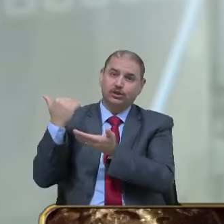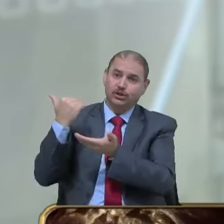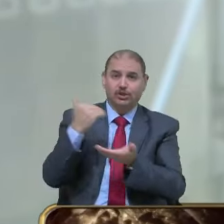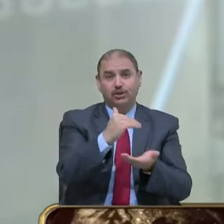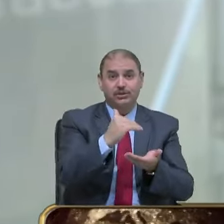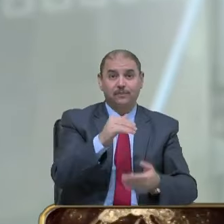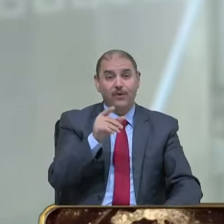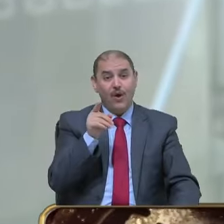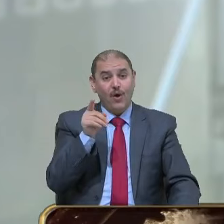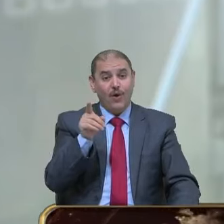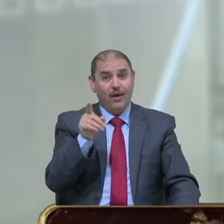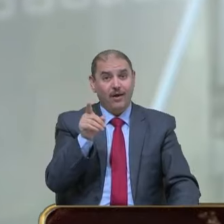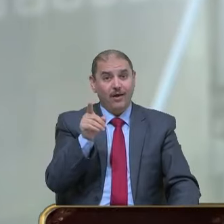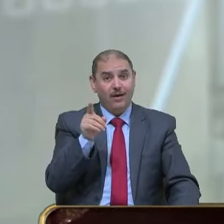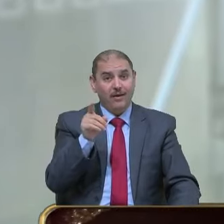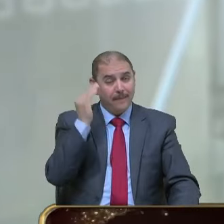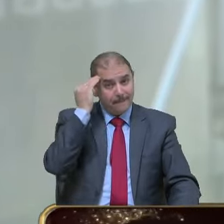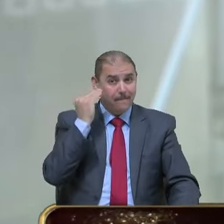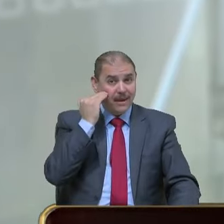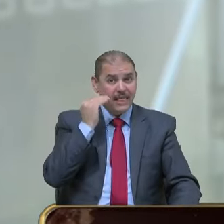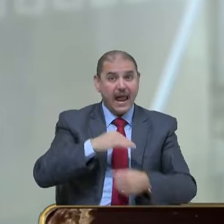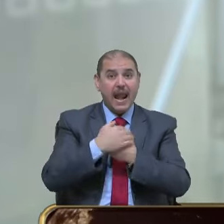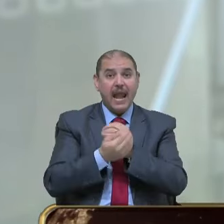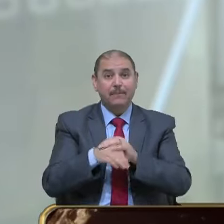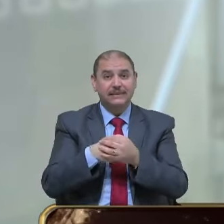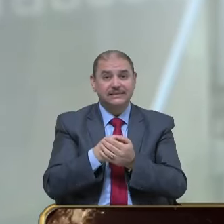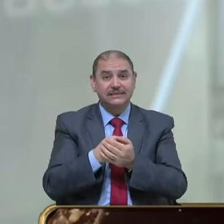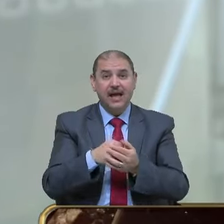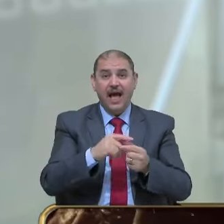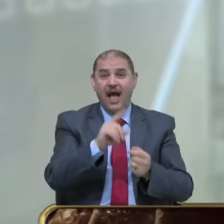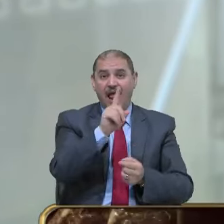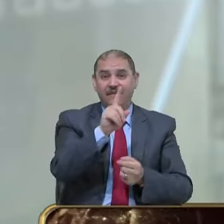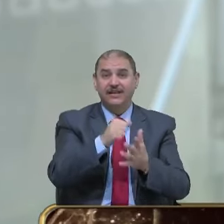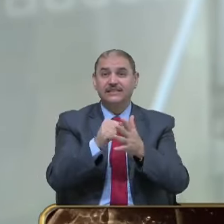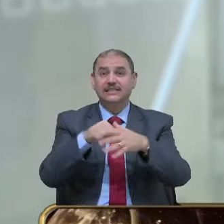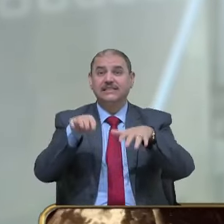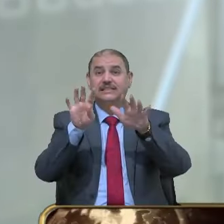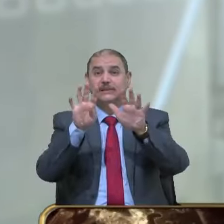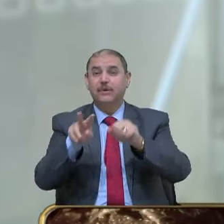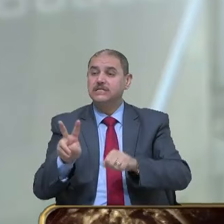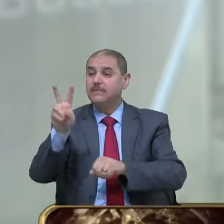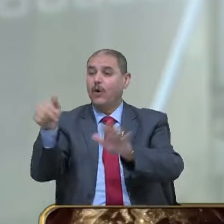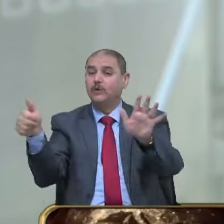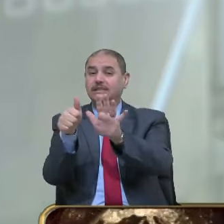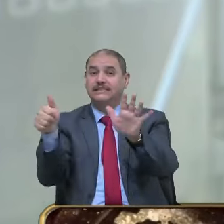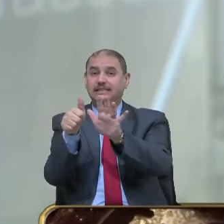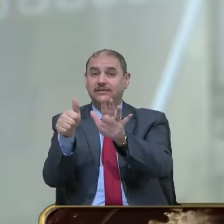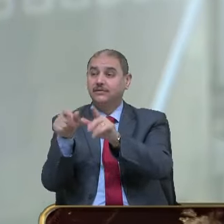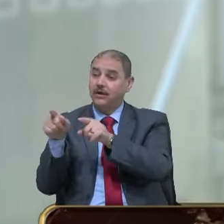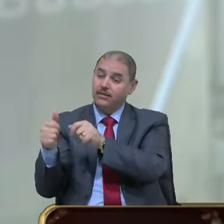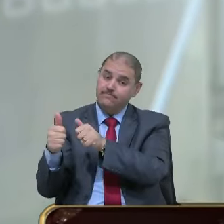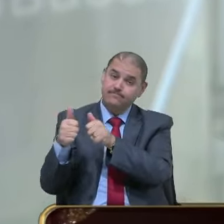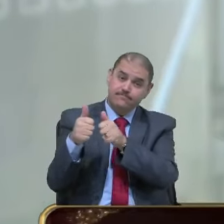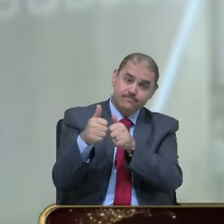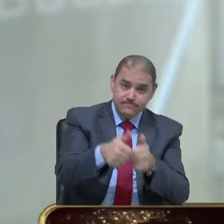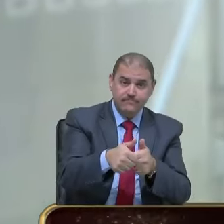جنديين اردنيين من مرتبات الجيش العربي عام 1967 وما لبث ان فارق الحياه